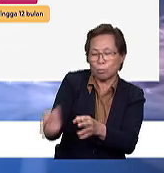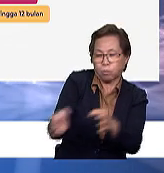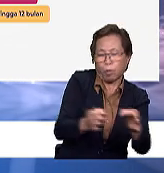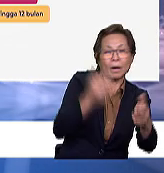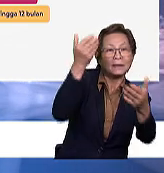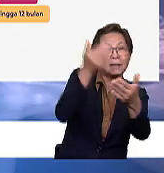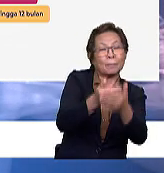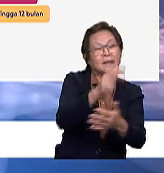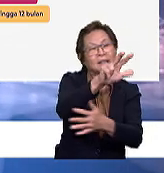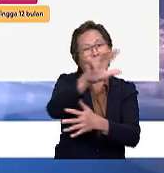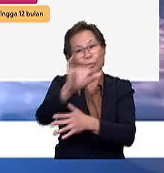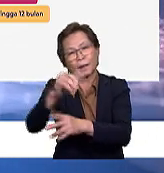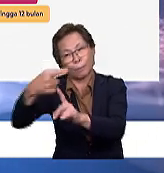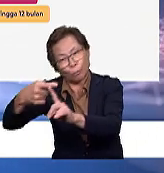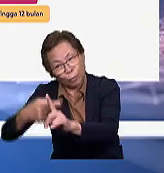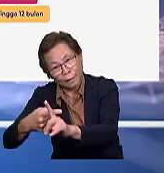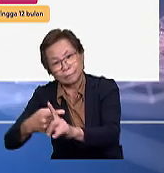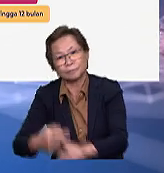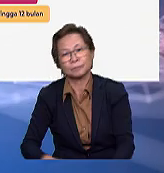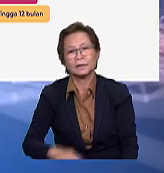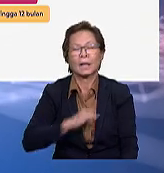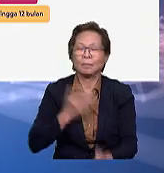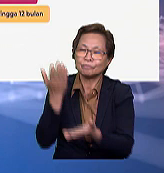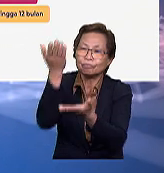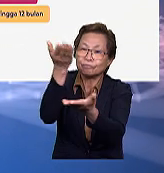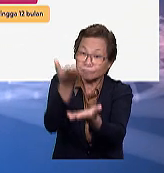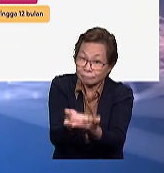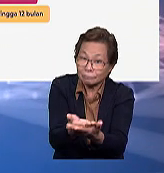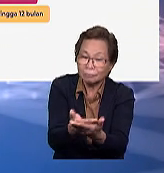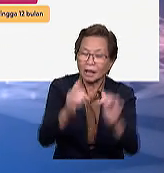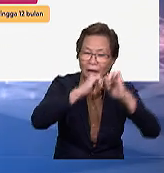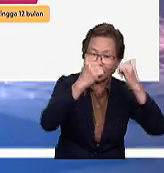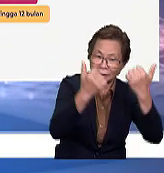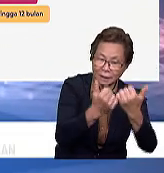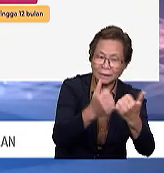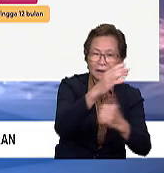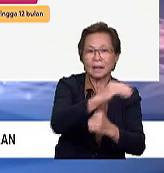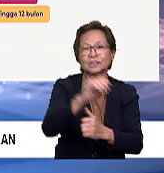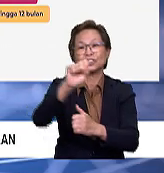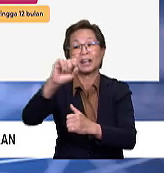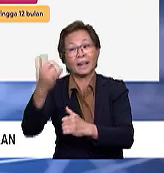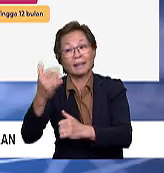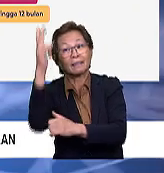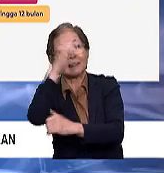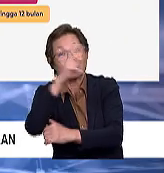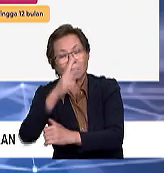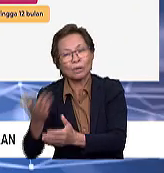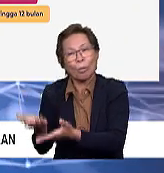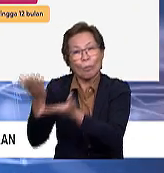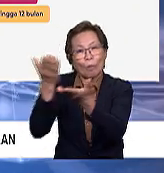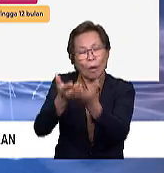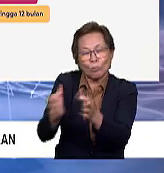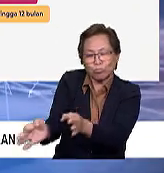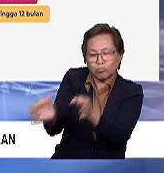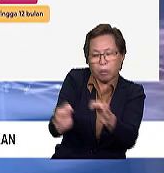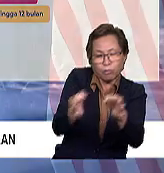36 bulat Saya menyarankan supaya egency dan Sarekat kerajaan menawarkan